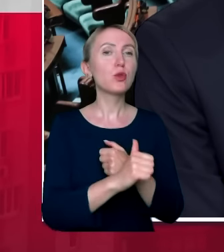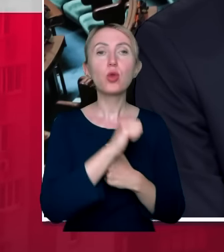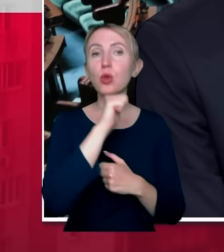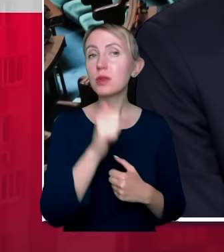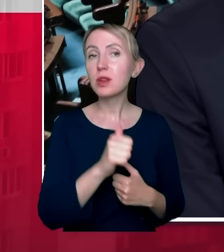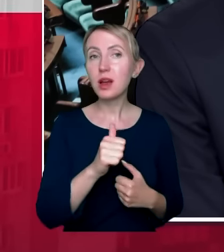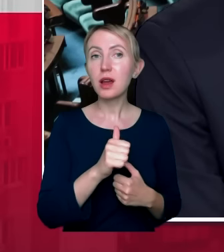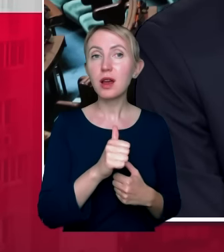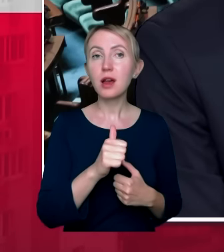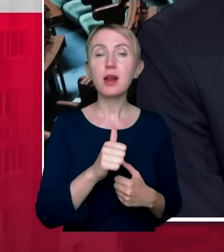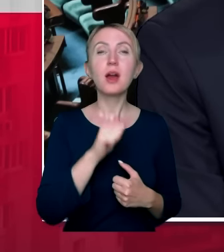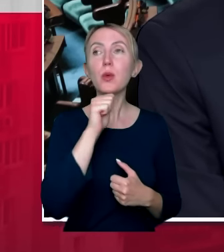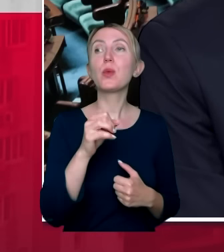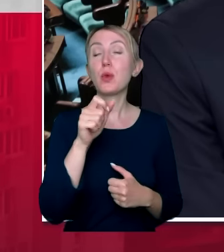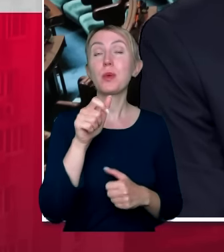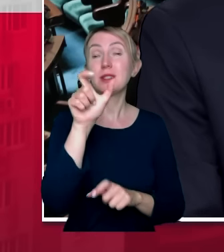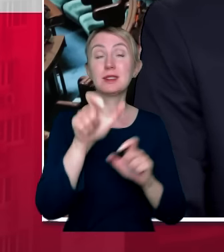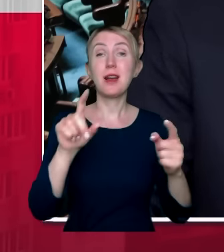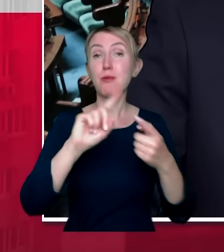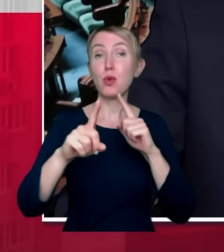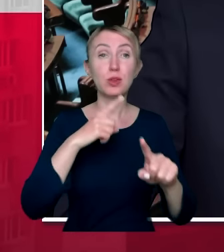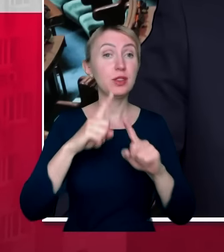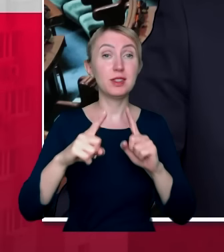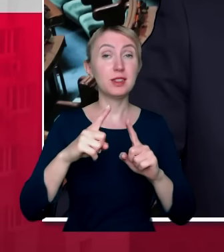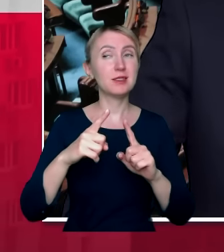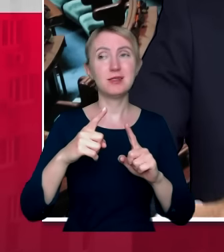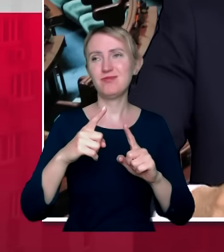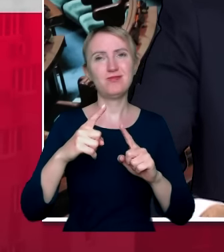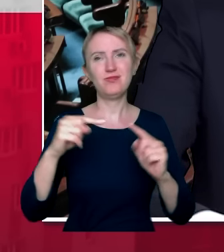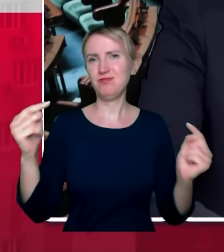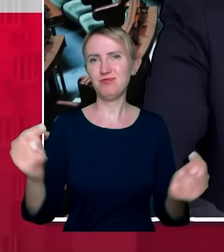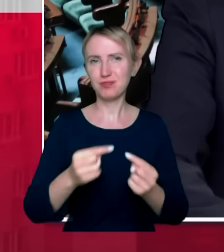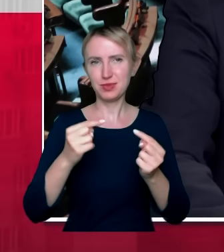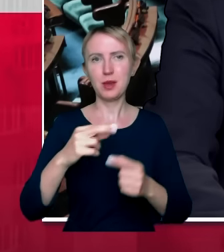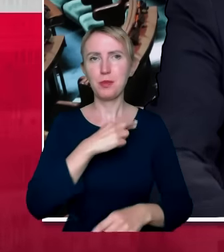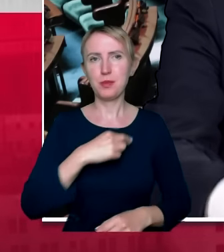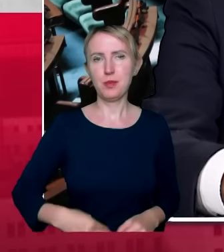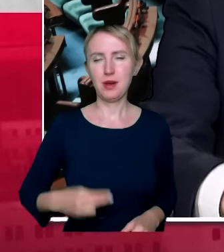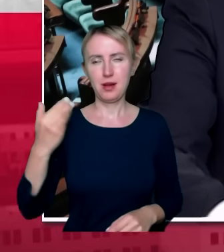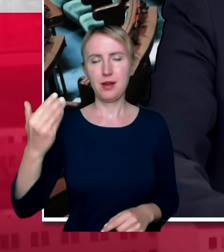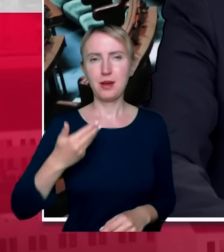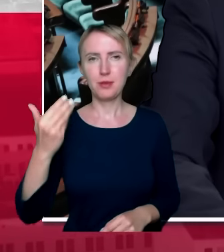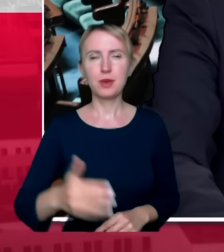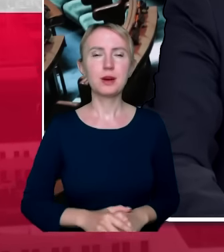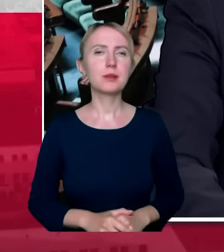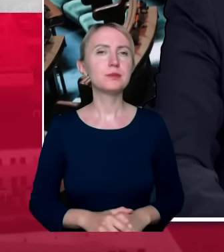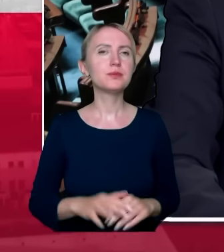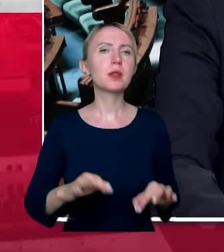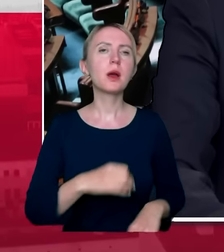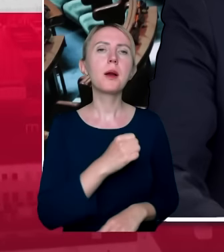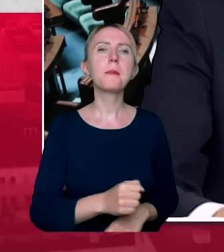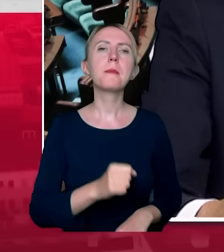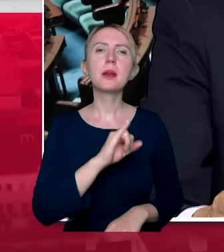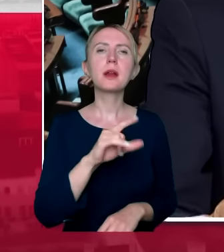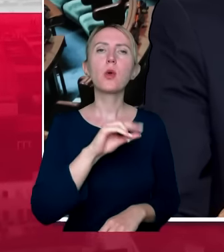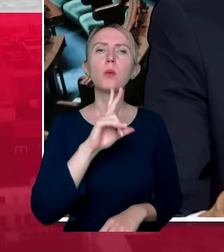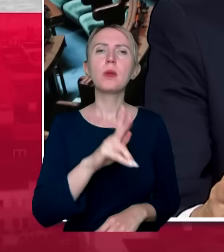słowa europejskich polityków nie potwierdzają optymizmu pana premiera. Pytanie do pana posła Marka Jakubiaka. Panie